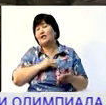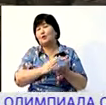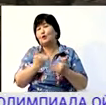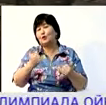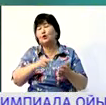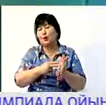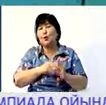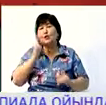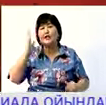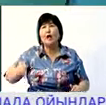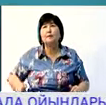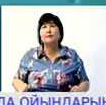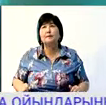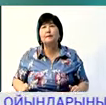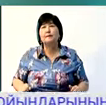көрсетуді көздейді.